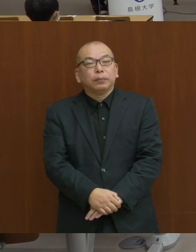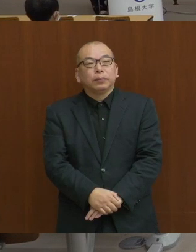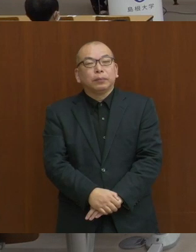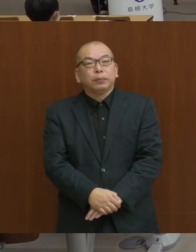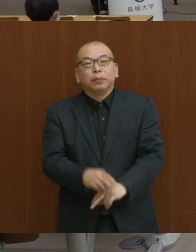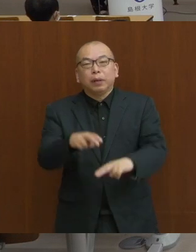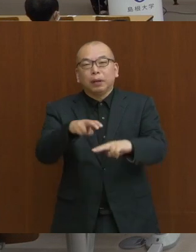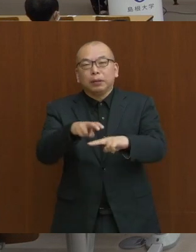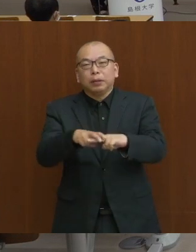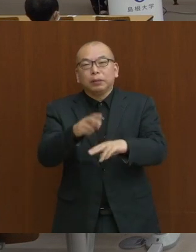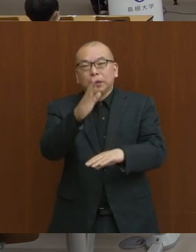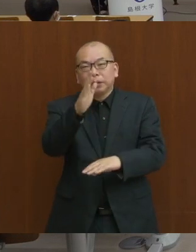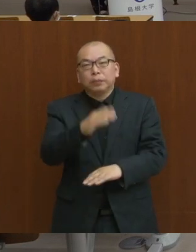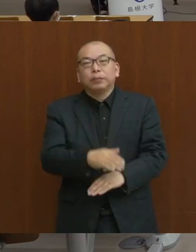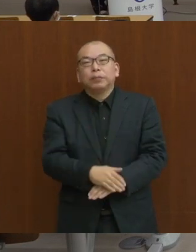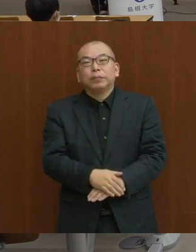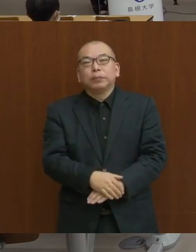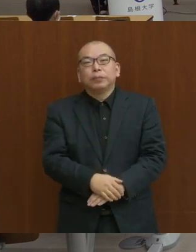着席。